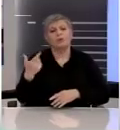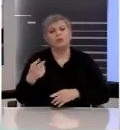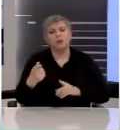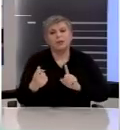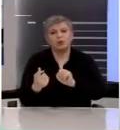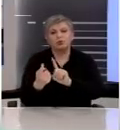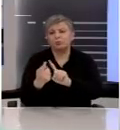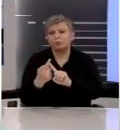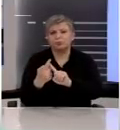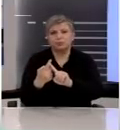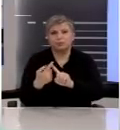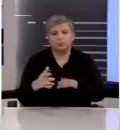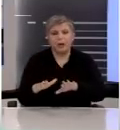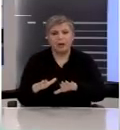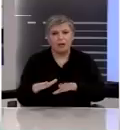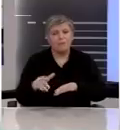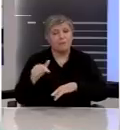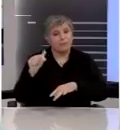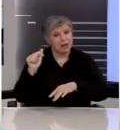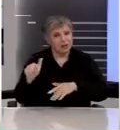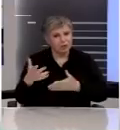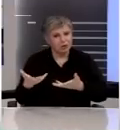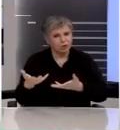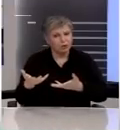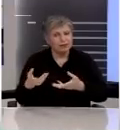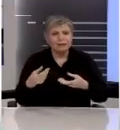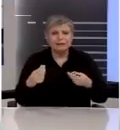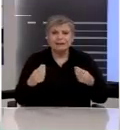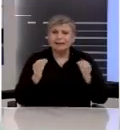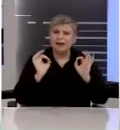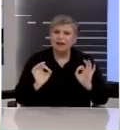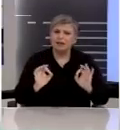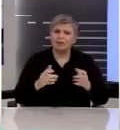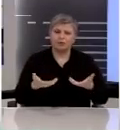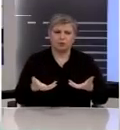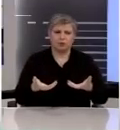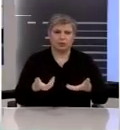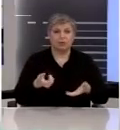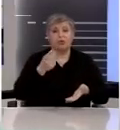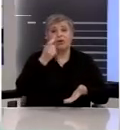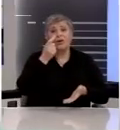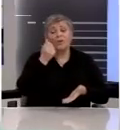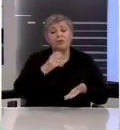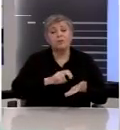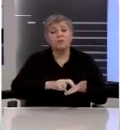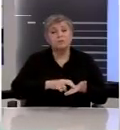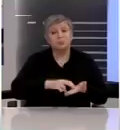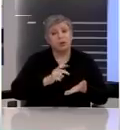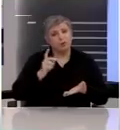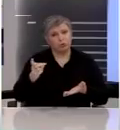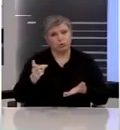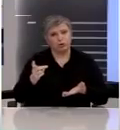να έρθει, και πού έχεις μάθει για όλα αυτά? Η απάντησή του ήταν προφορική τότε στον Υπουργό